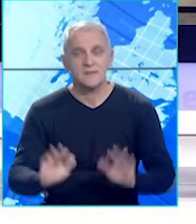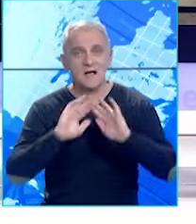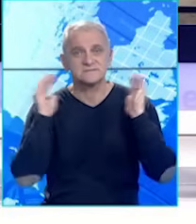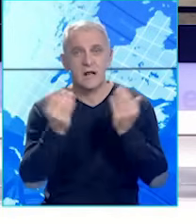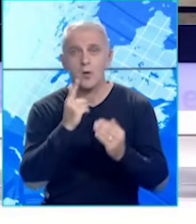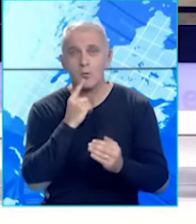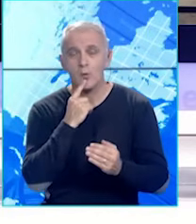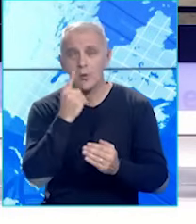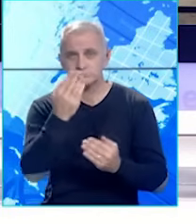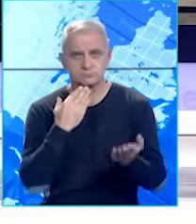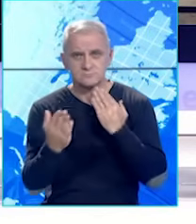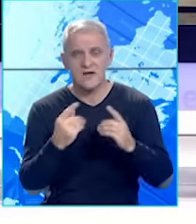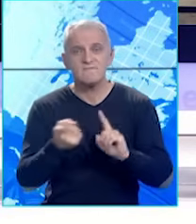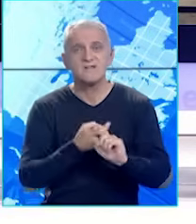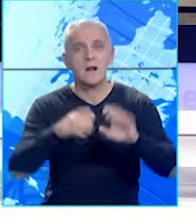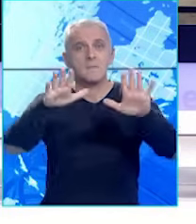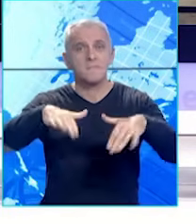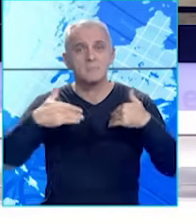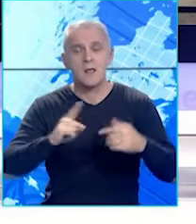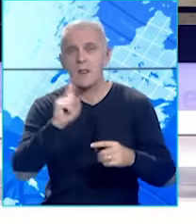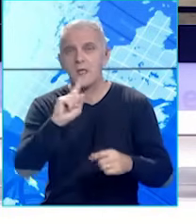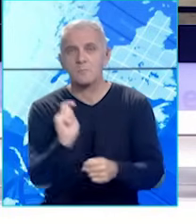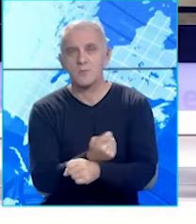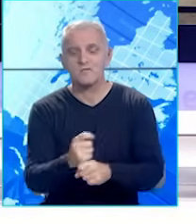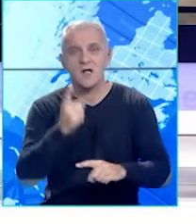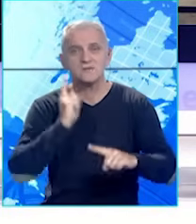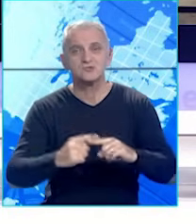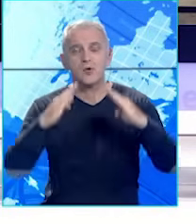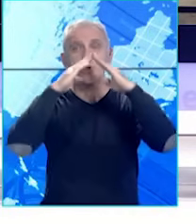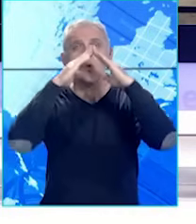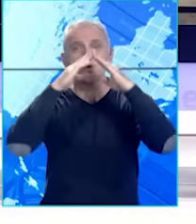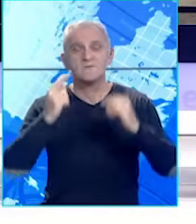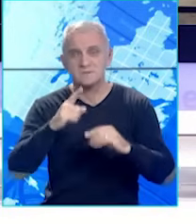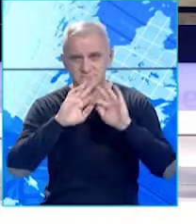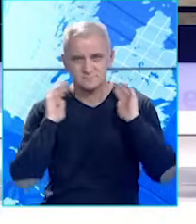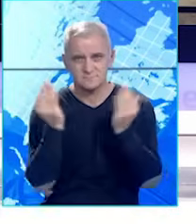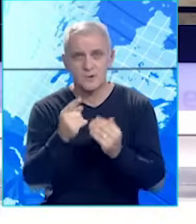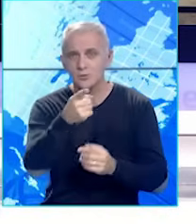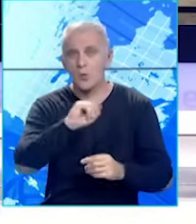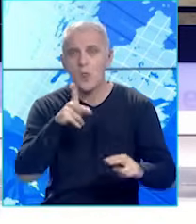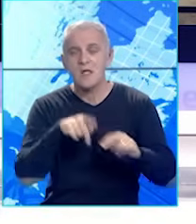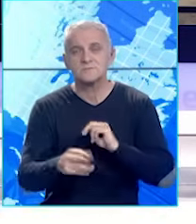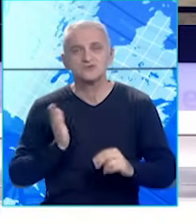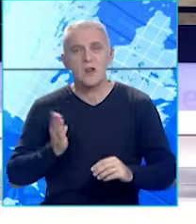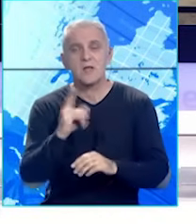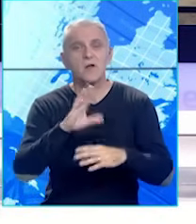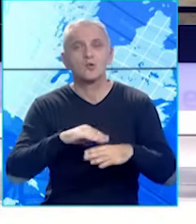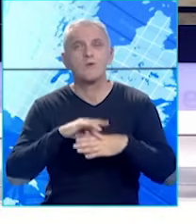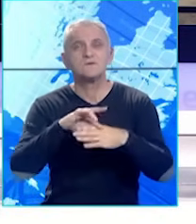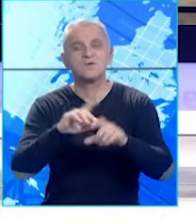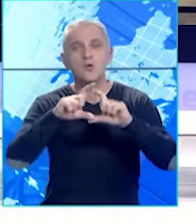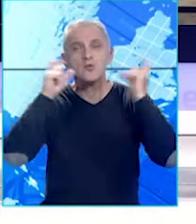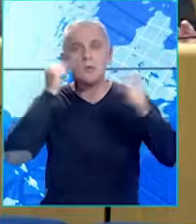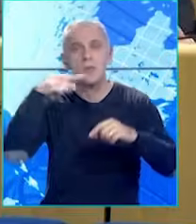Sala u kojem zasjeda federalni parlament nije sanirana, tačnije krov sale. To nije spriječilo delegate ni rukovodstvo